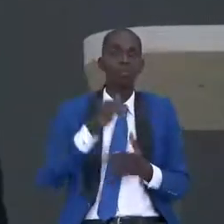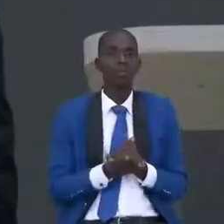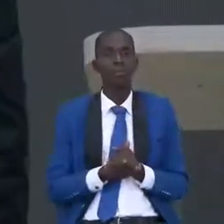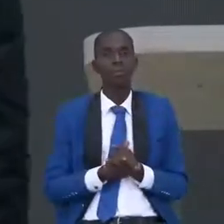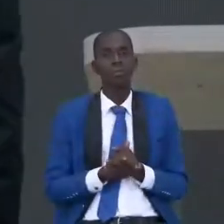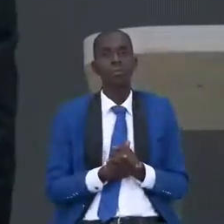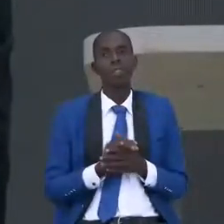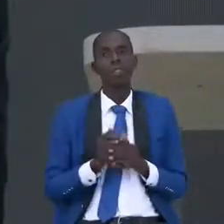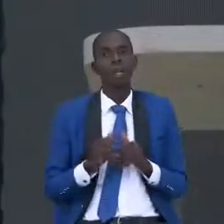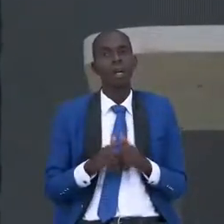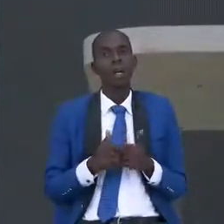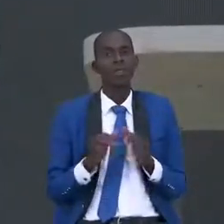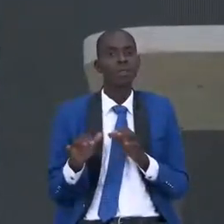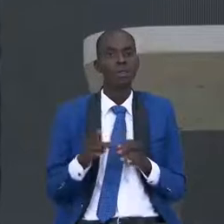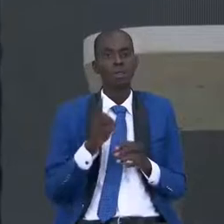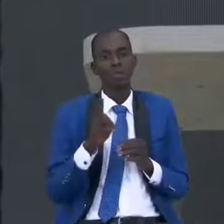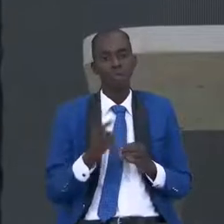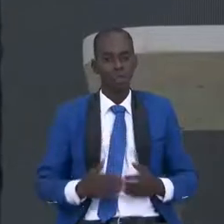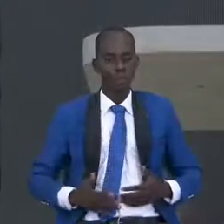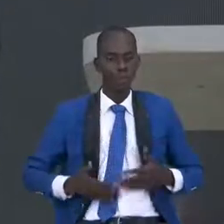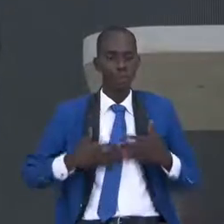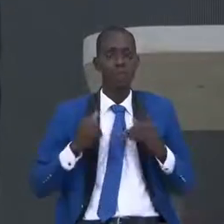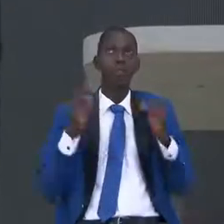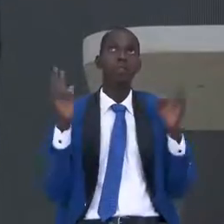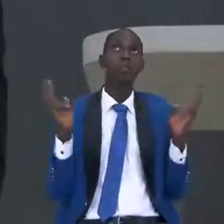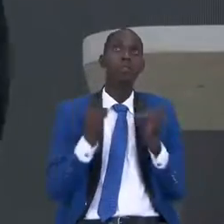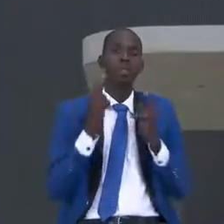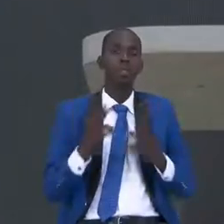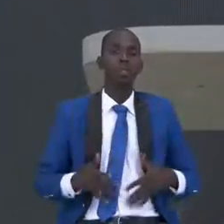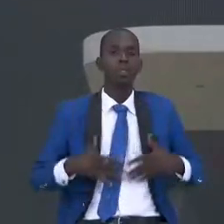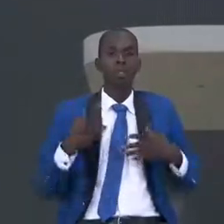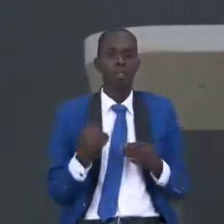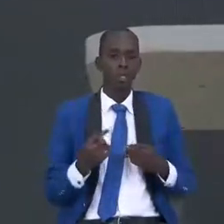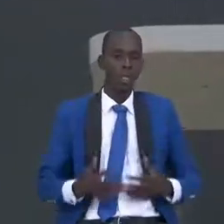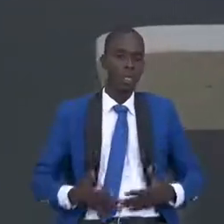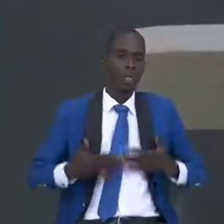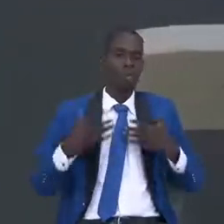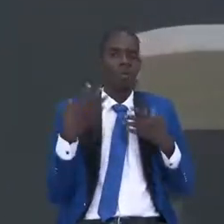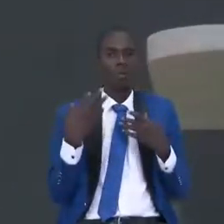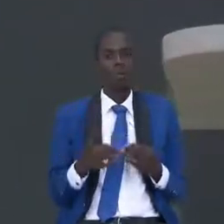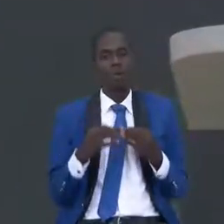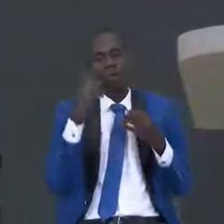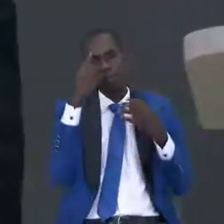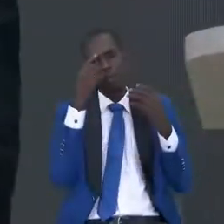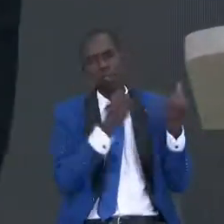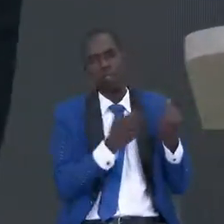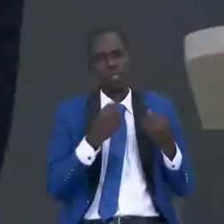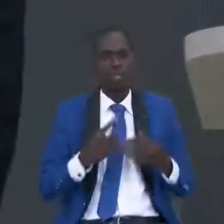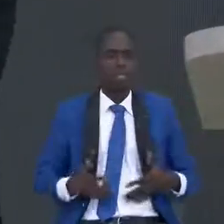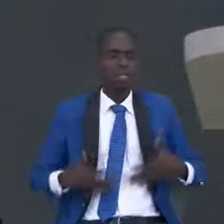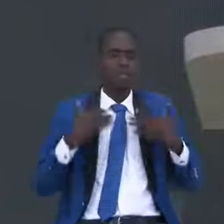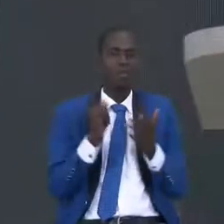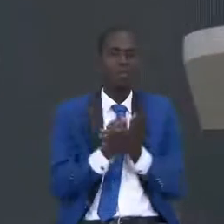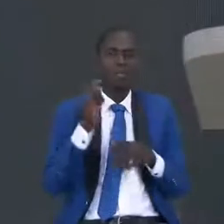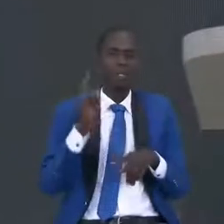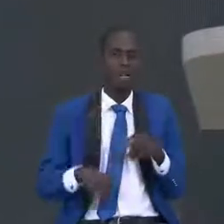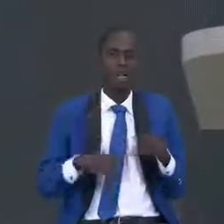Comment mener une vie victorieuse, la vie de foi, la vie qui ne peut être